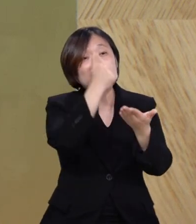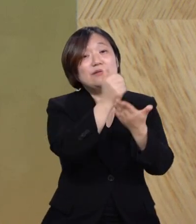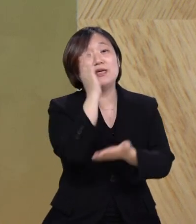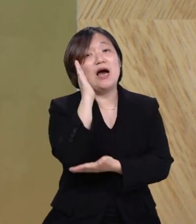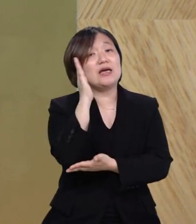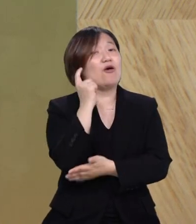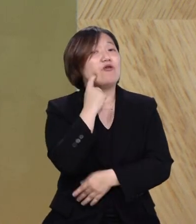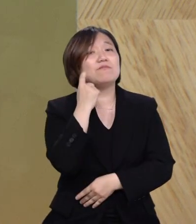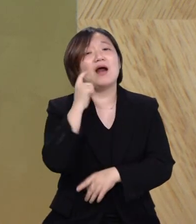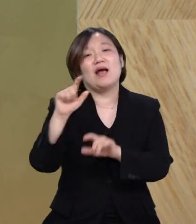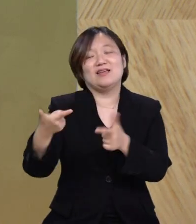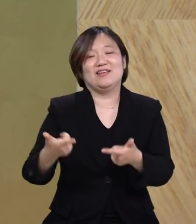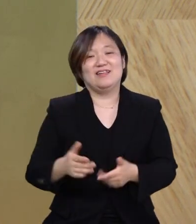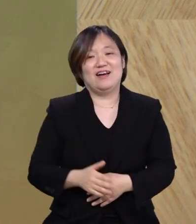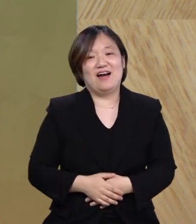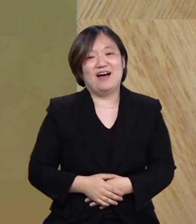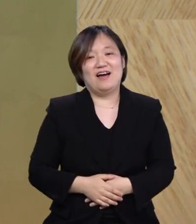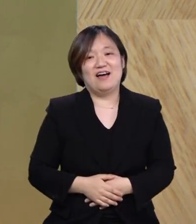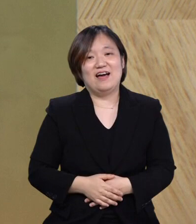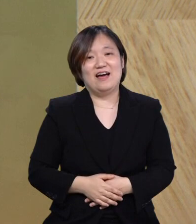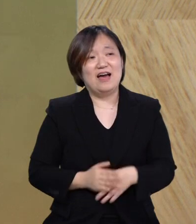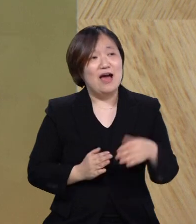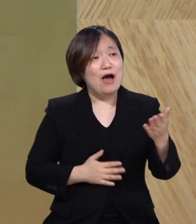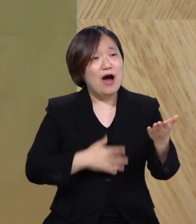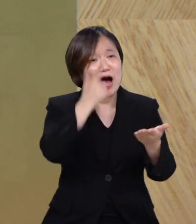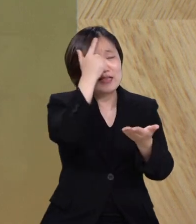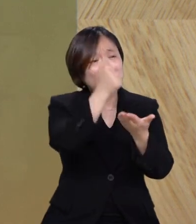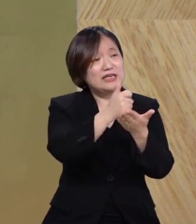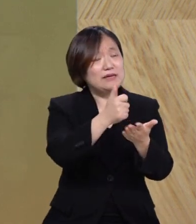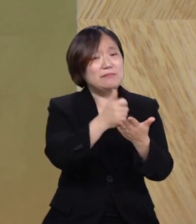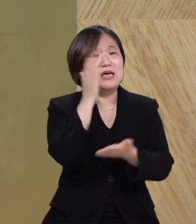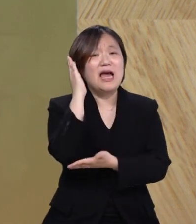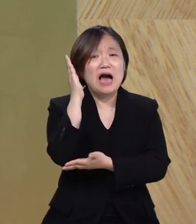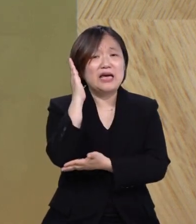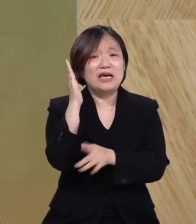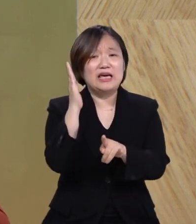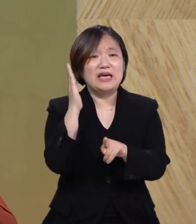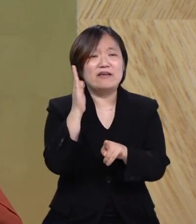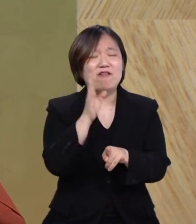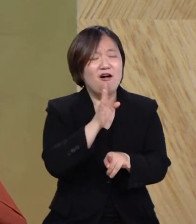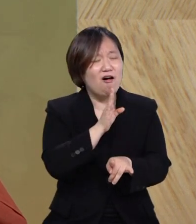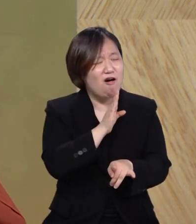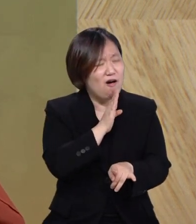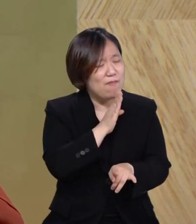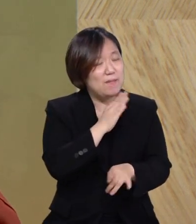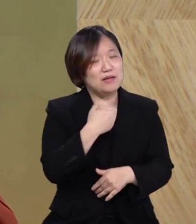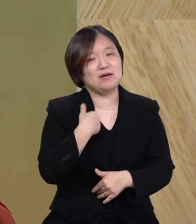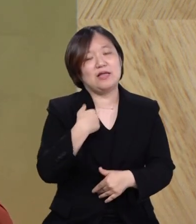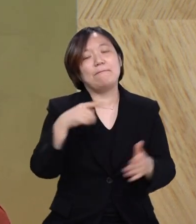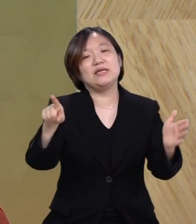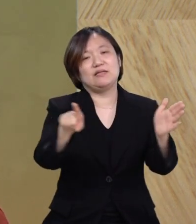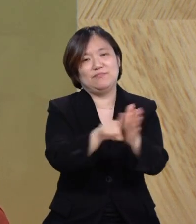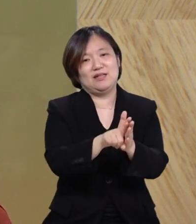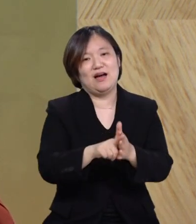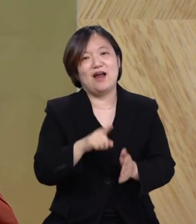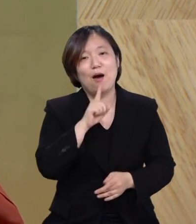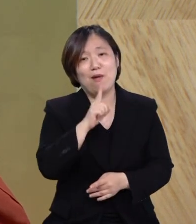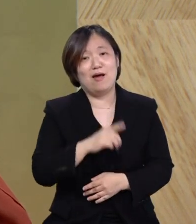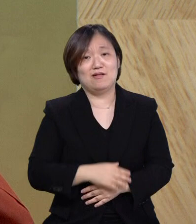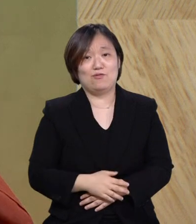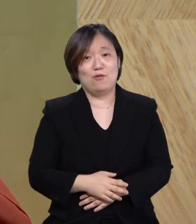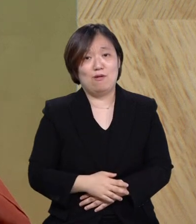거짓말이 없습니다 정말 소나무에서 하신 말씀이 다 진실이라는 걸 제가 믿습니다라고 하시더라고요